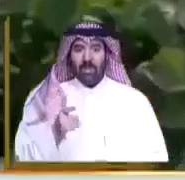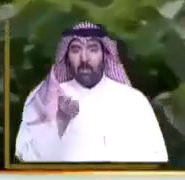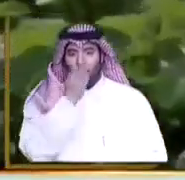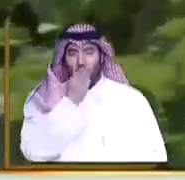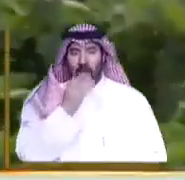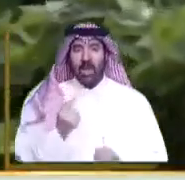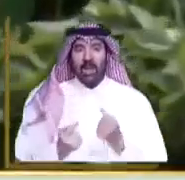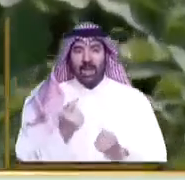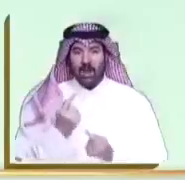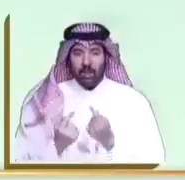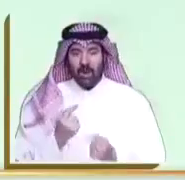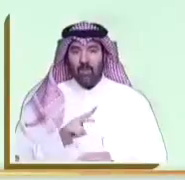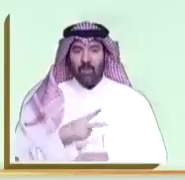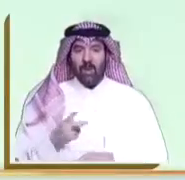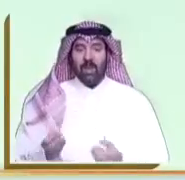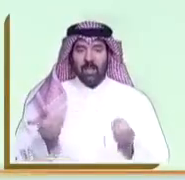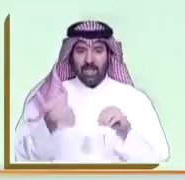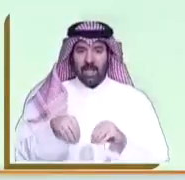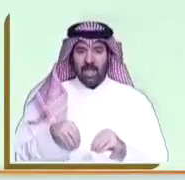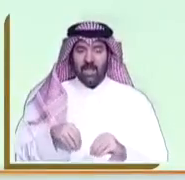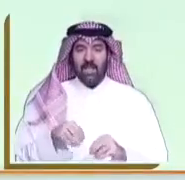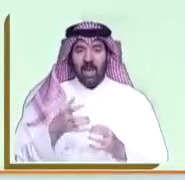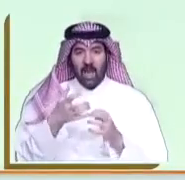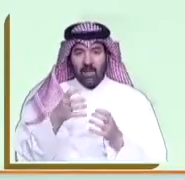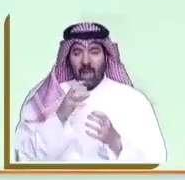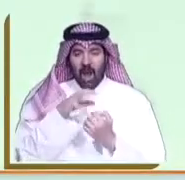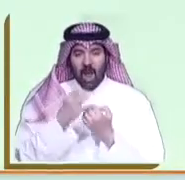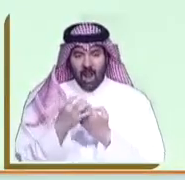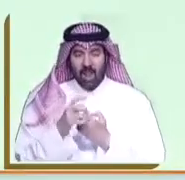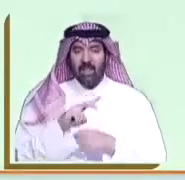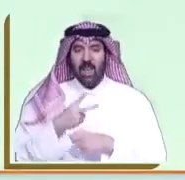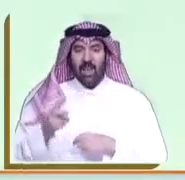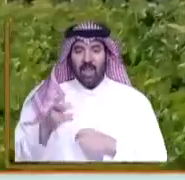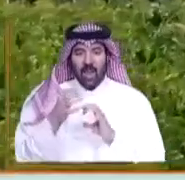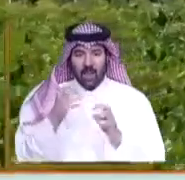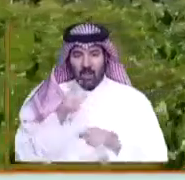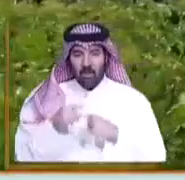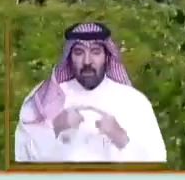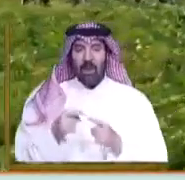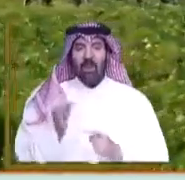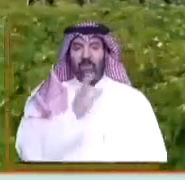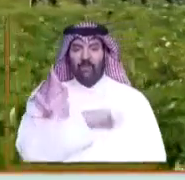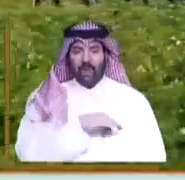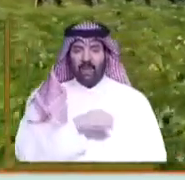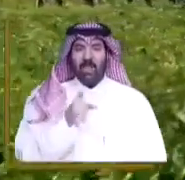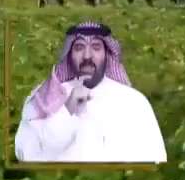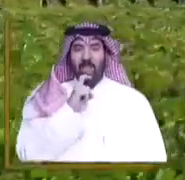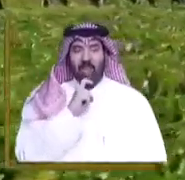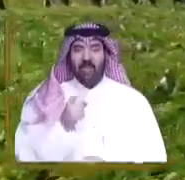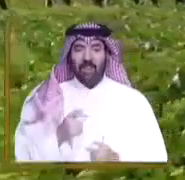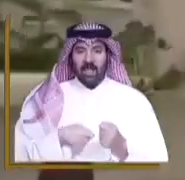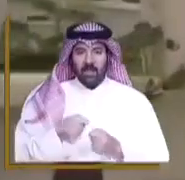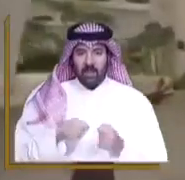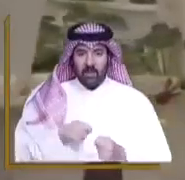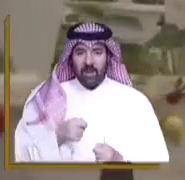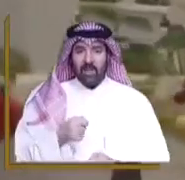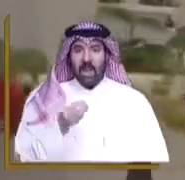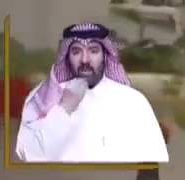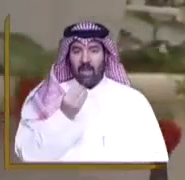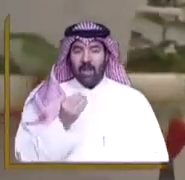الموارد الطبيعية وزيادة الإنتاجية، ما يقدم حلولا فعالة لمشاكل الأمن الغذائي